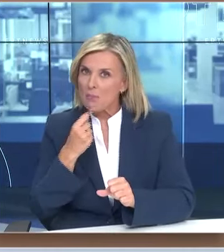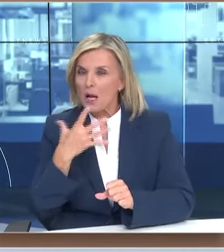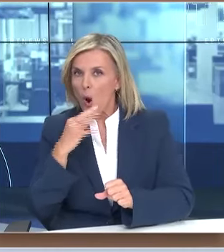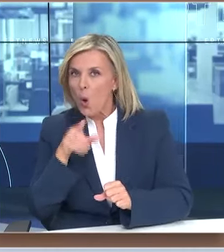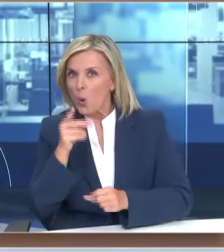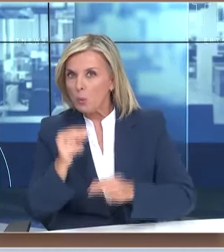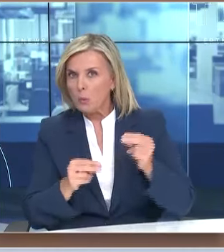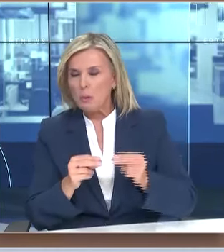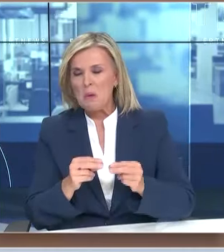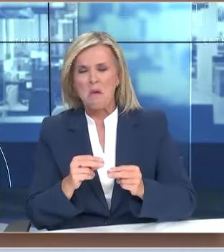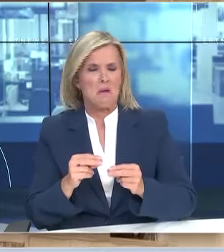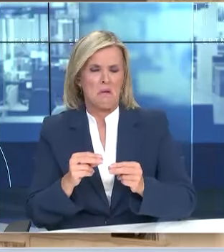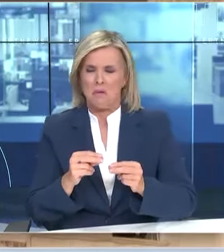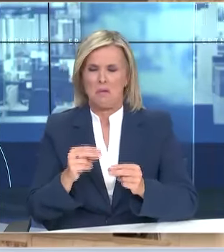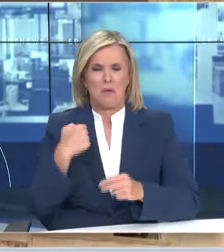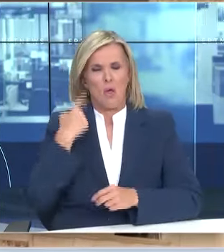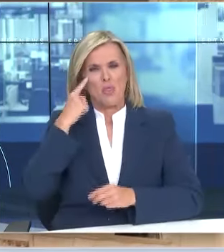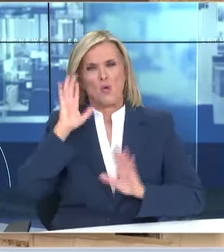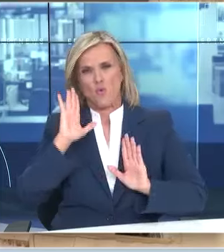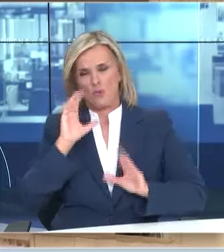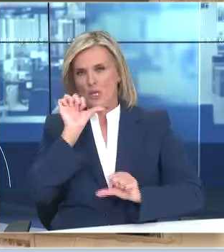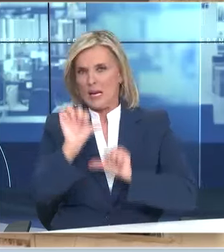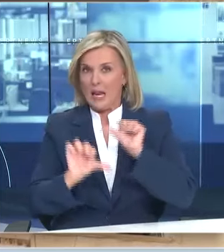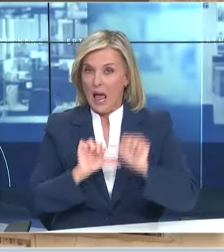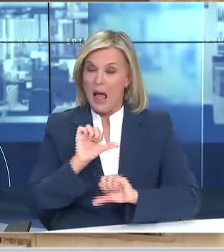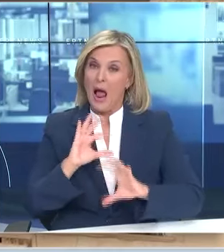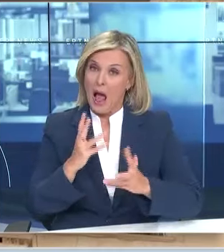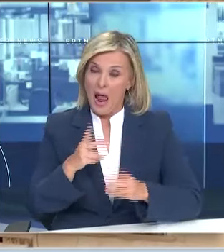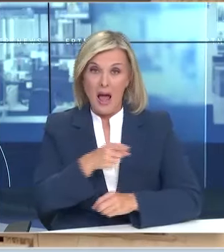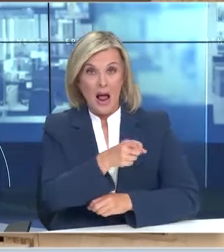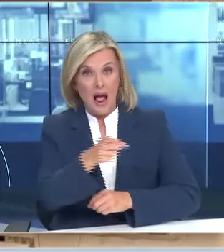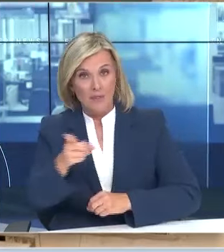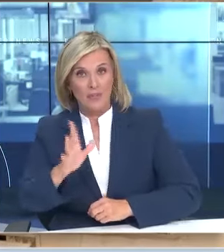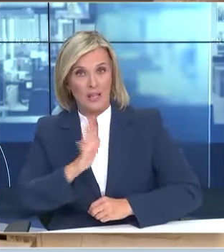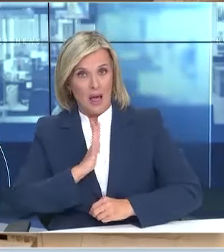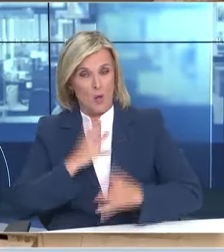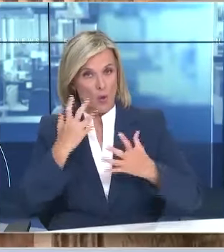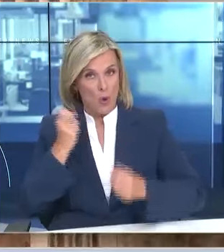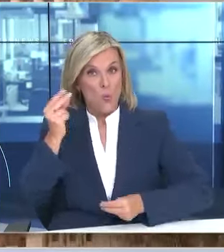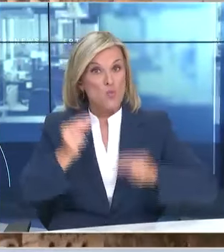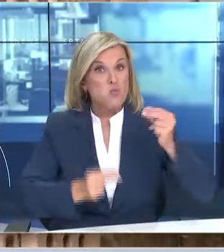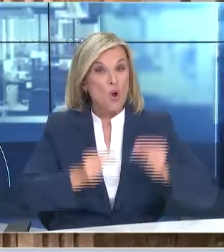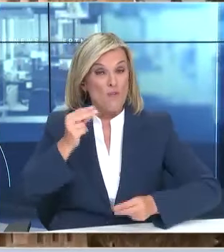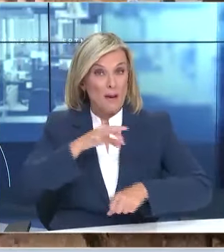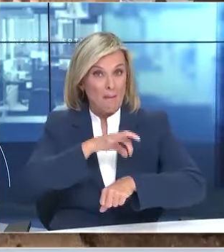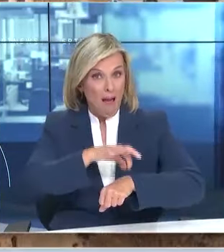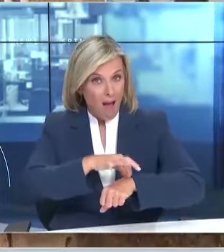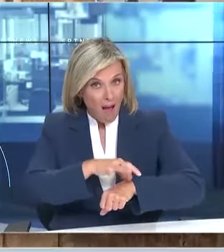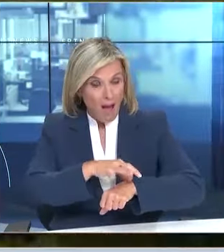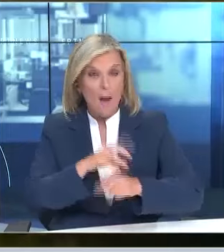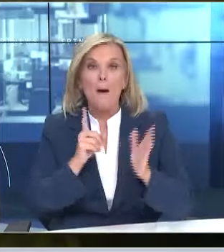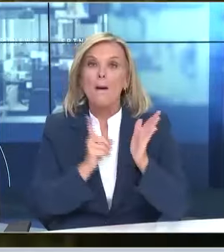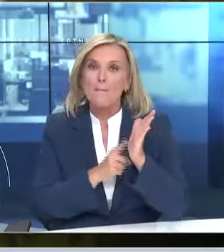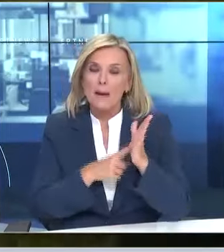Δεν νομίζω ότι χρειάζεται αλλαγή, αλλά χρειάζεται να είναι σε επαφή με τον γιατρό τους. και για να μπορούν να αντιμετωπίσουν γρήγορα κάποιο είδους